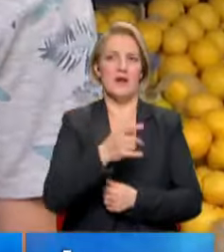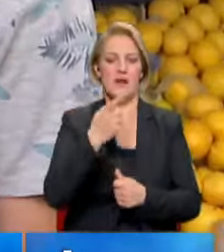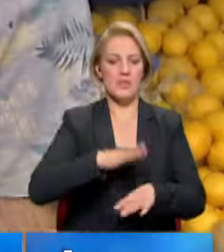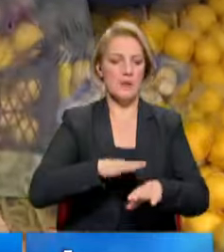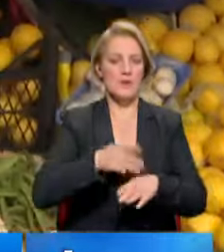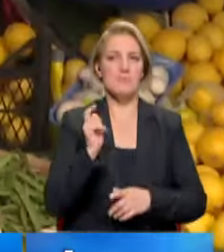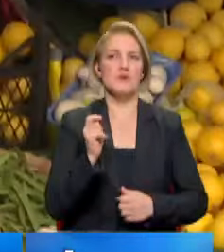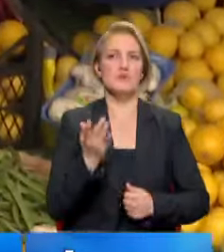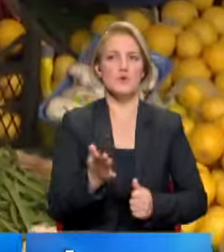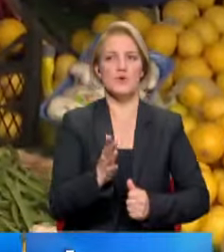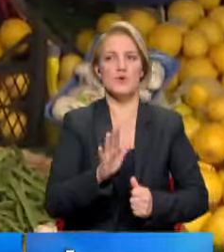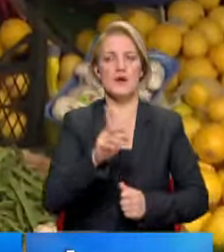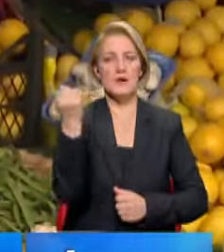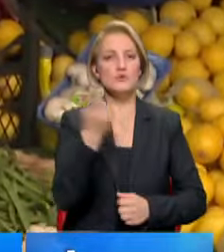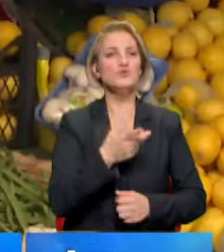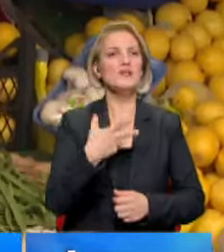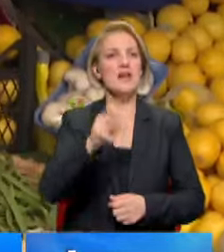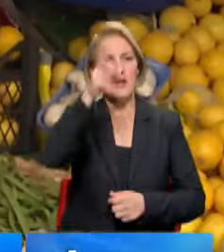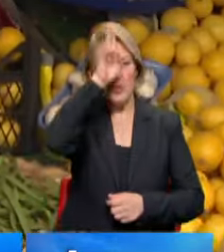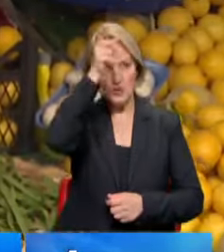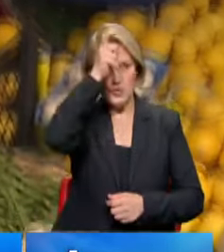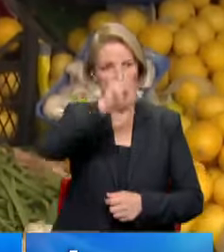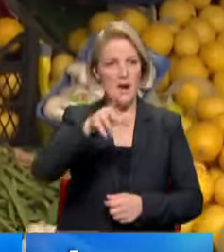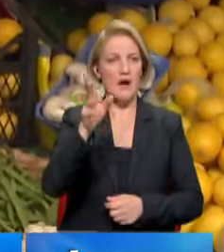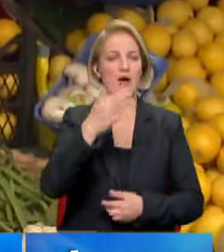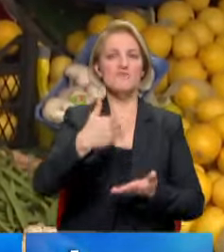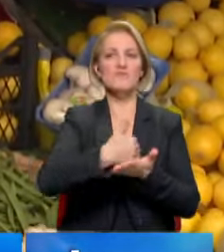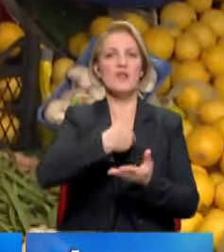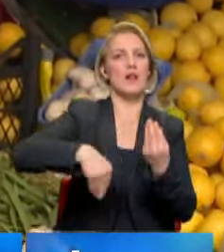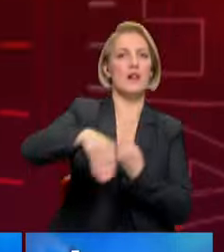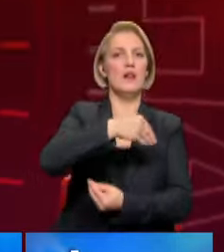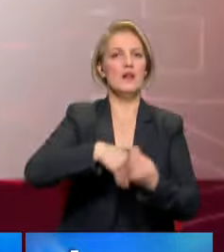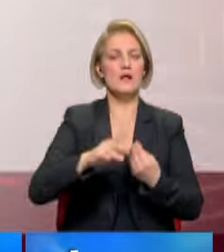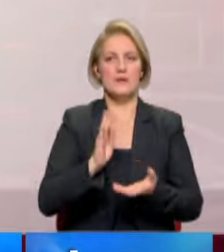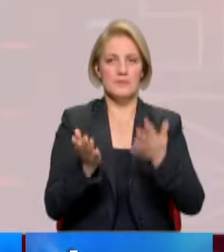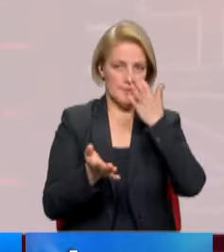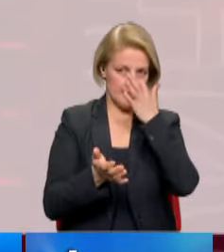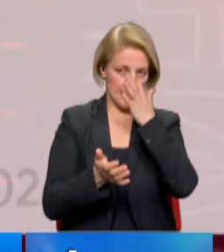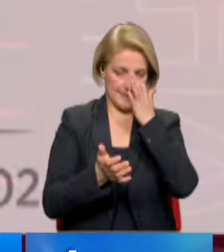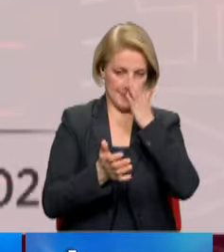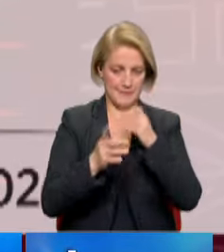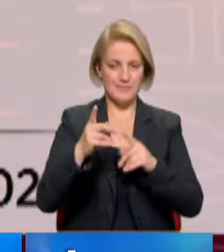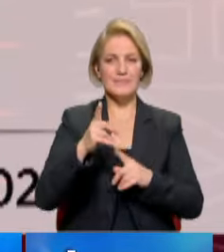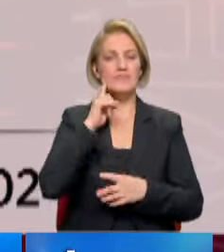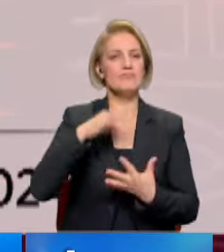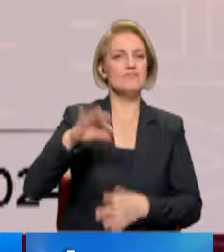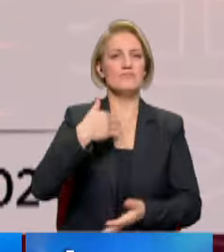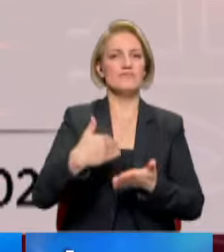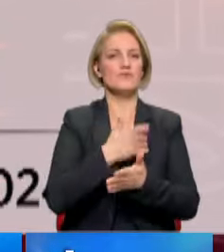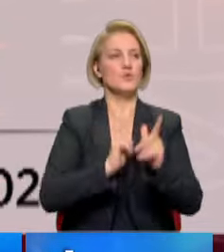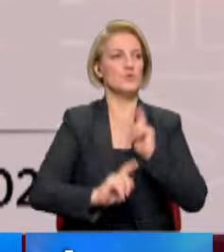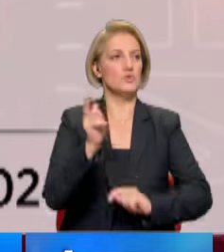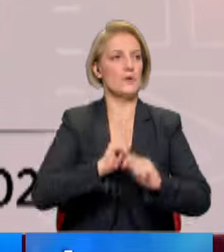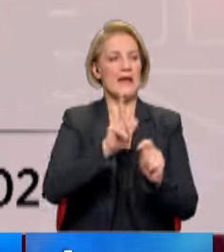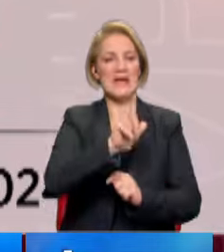yapacağım? Mecbur. Zaten Türkiye'nin %80'i kredi kartıyla dönüyor. Nakit her zaman olmuyor. Nakit yok. Tüketici kredi kartına sarılıyor.